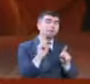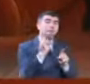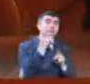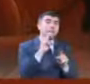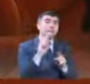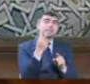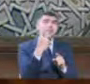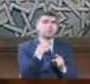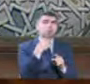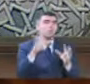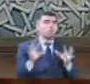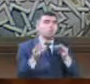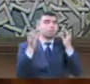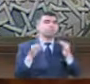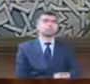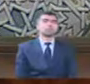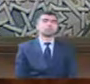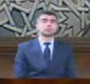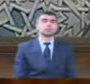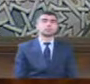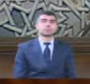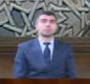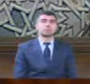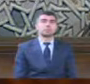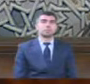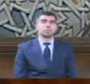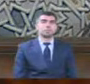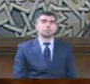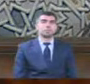الثانية. شكرا. جواب السيد الوزيرة.